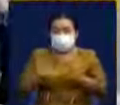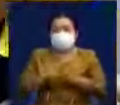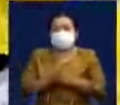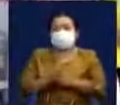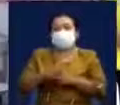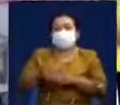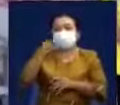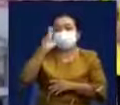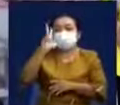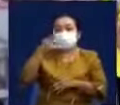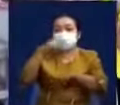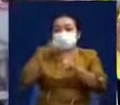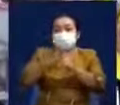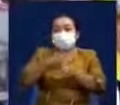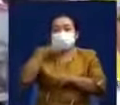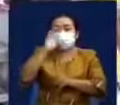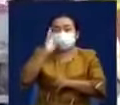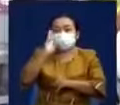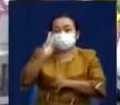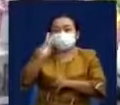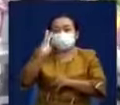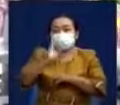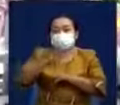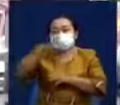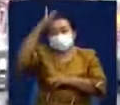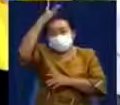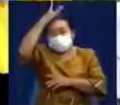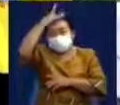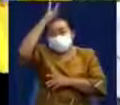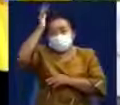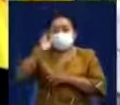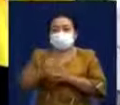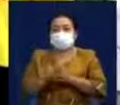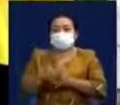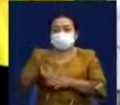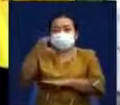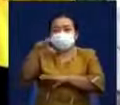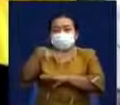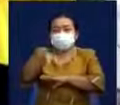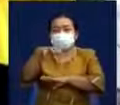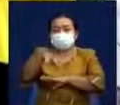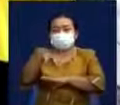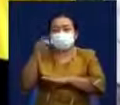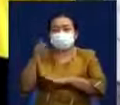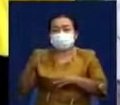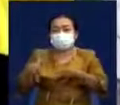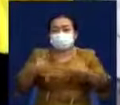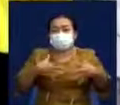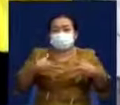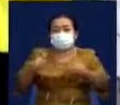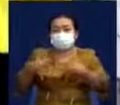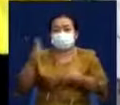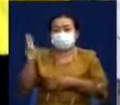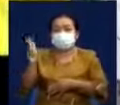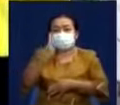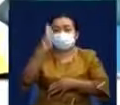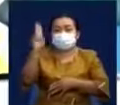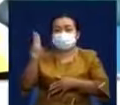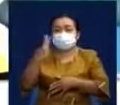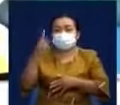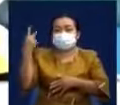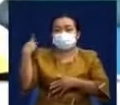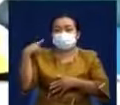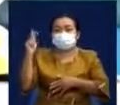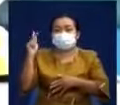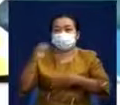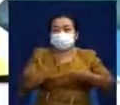และเพื่อให้เป็นสถานที่ที่ประชาชนนั้นได้ใช้ประโยชน์ร่วมกันเกิดความสะอาดมีความเป็นระเบียบเรียบร้อยพร้อมกันนี้นางด